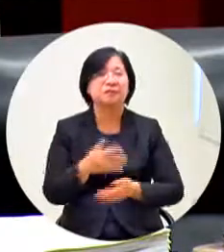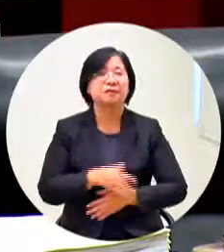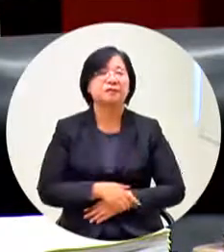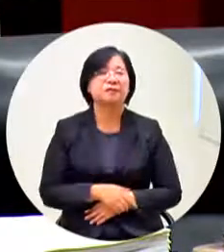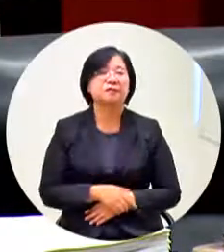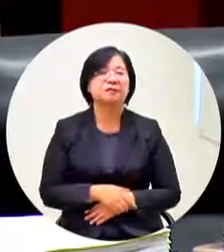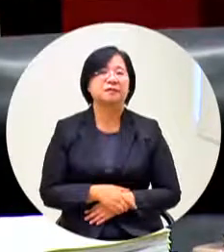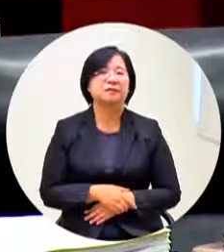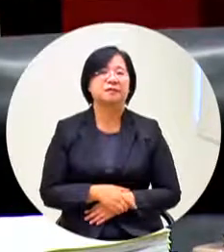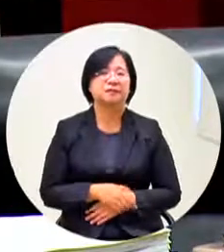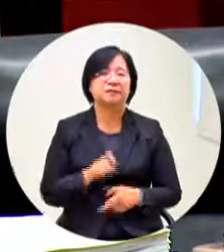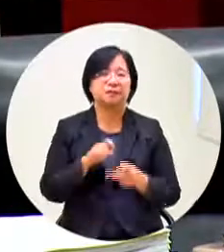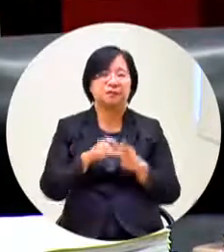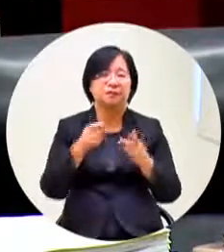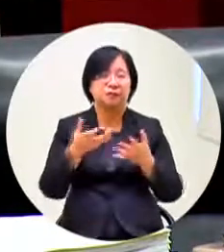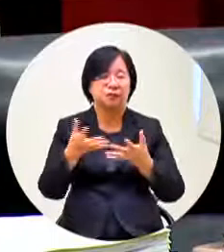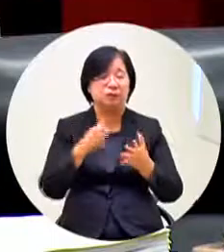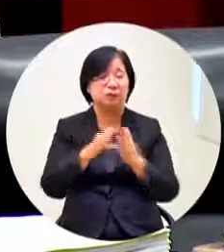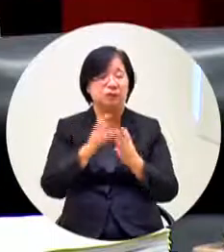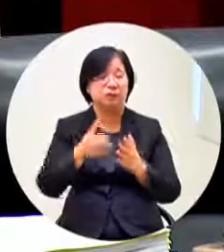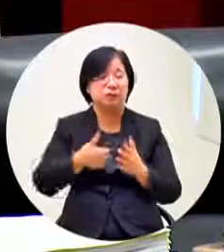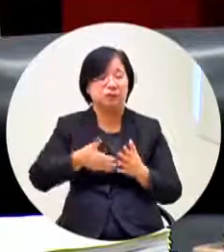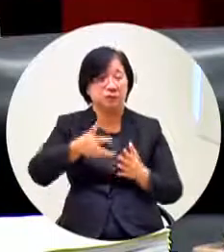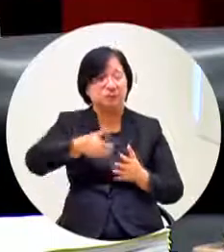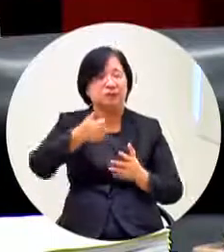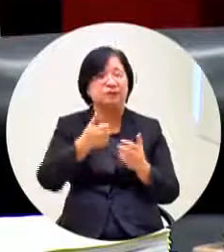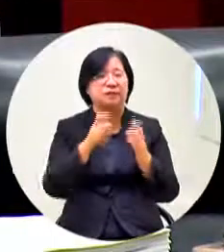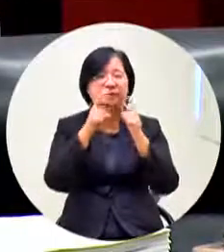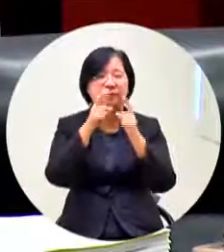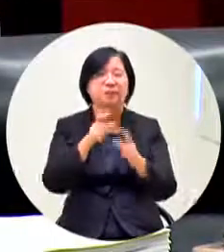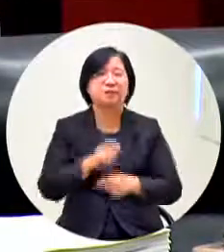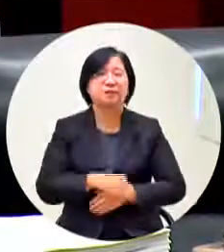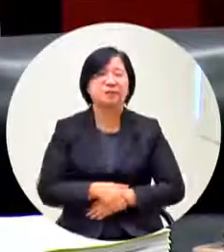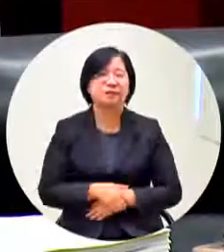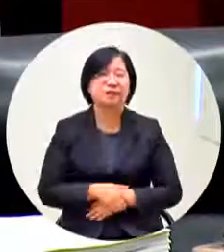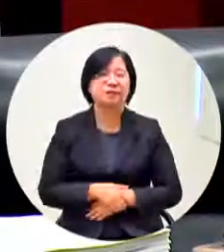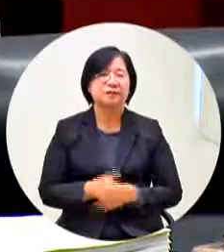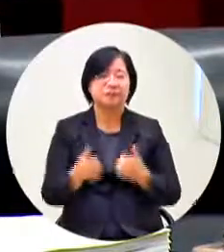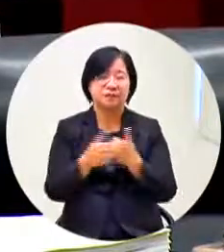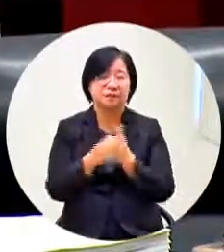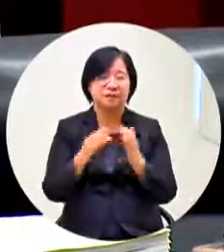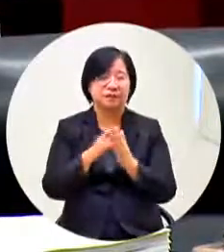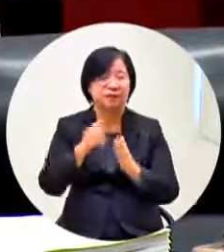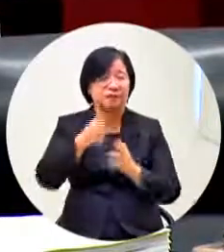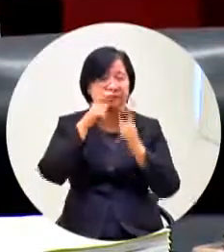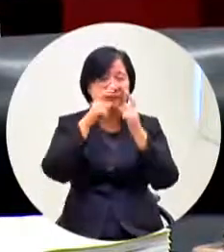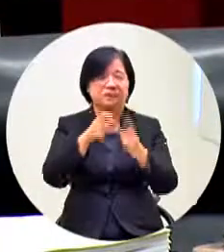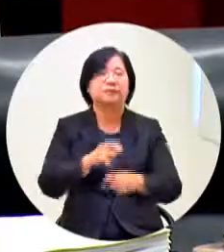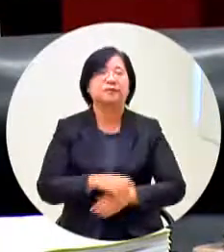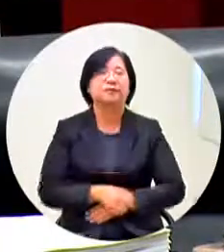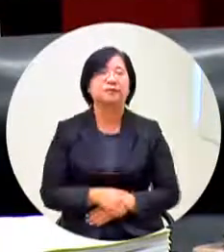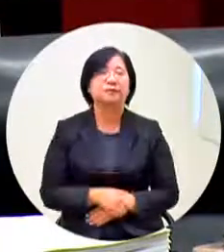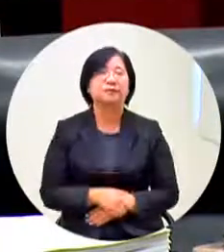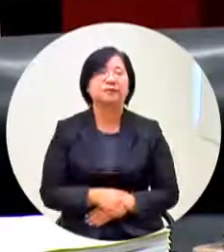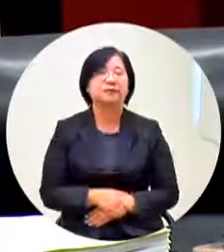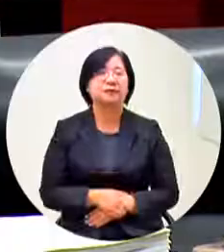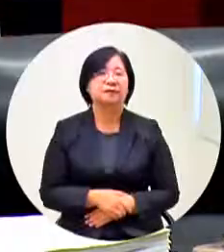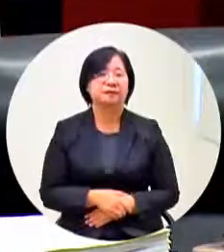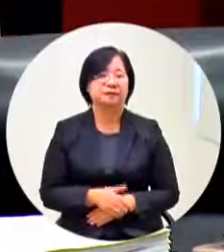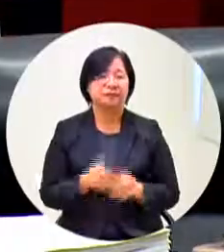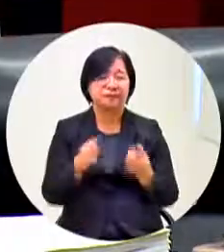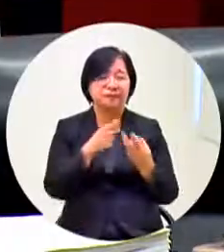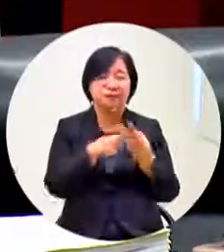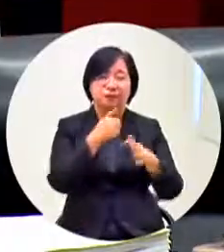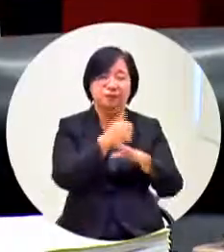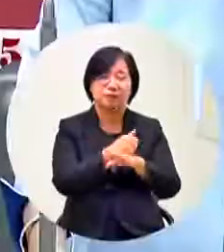要请公务局长答复吗？ 请他答复。 我们请代理局长答复。 是，谢谢主席，谢